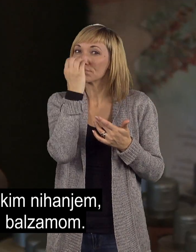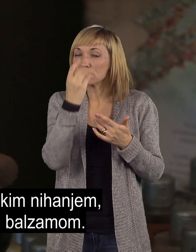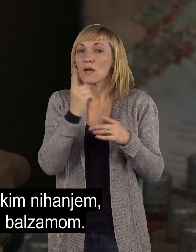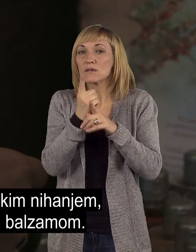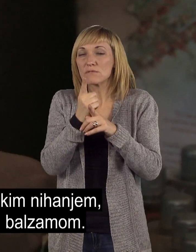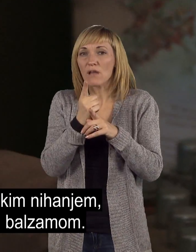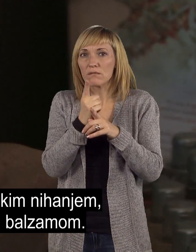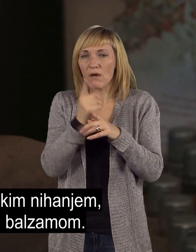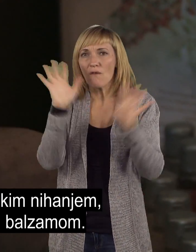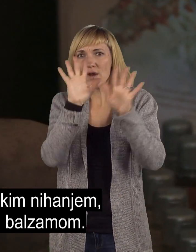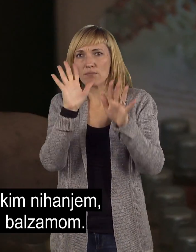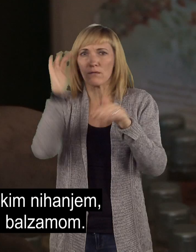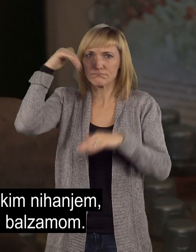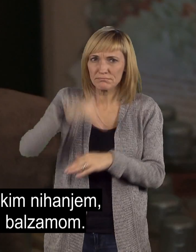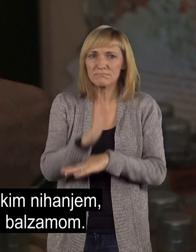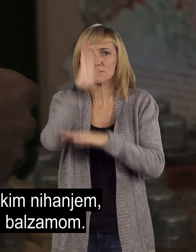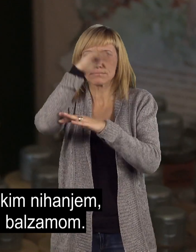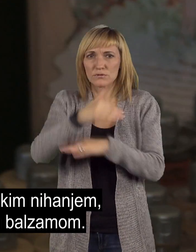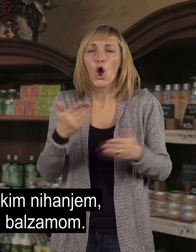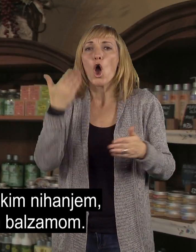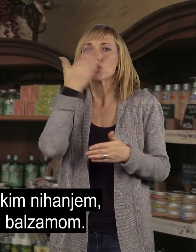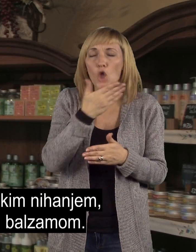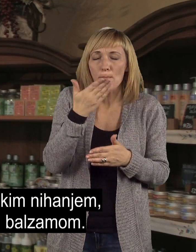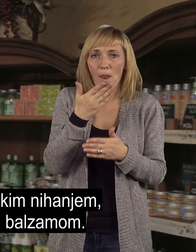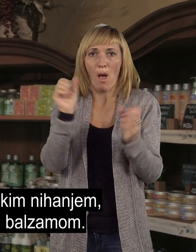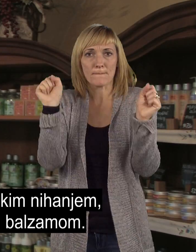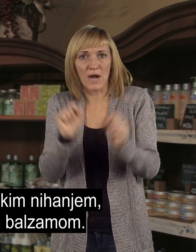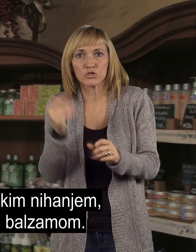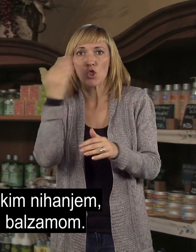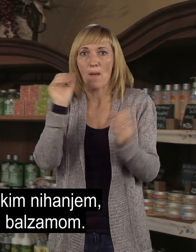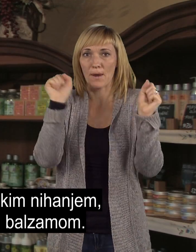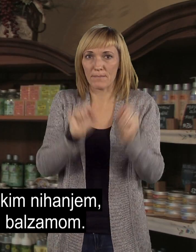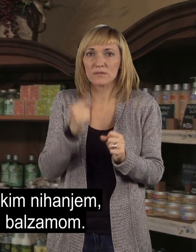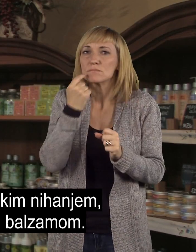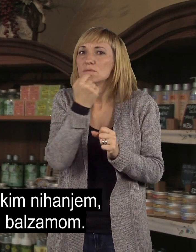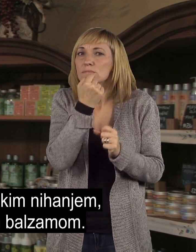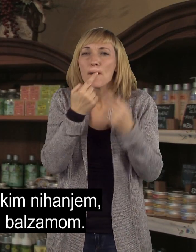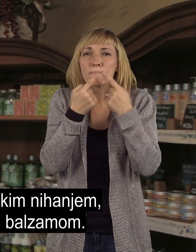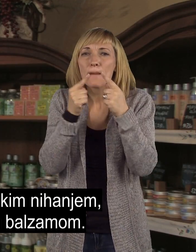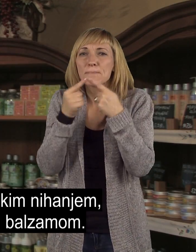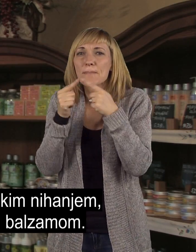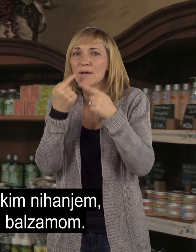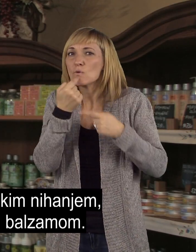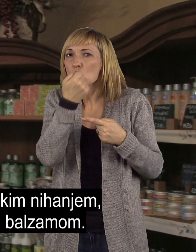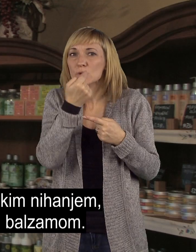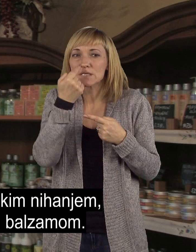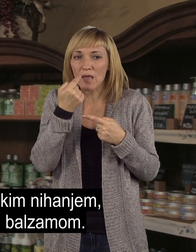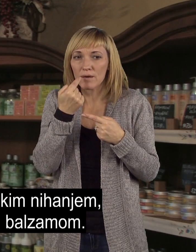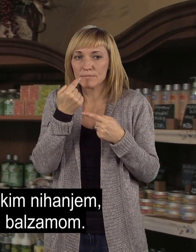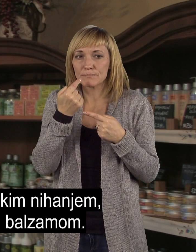hudim vremenskim nihanjem, od mraza do zopet malce toplejšega in so nekako izpostavljene